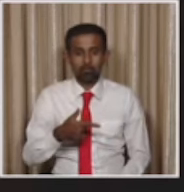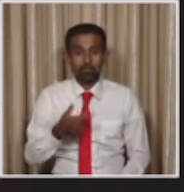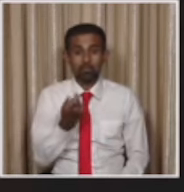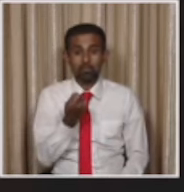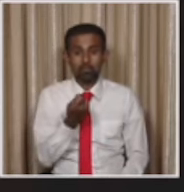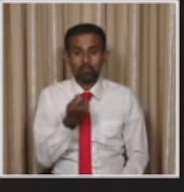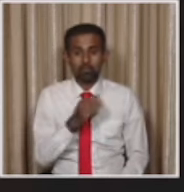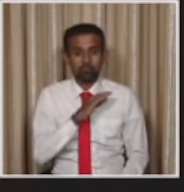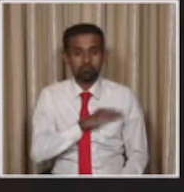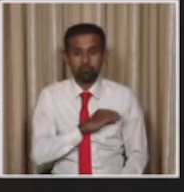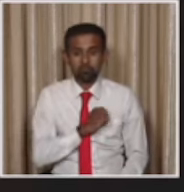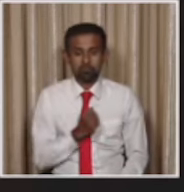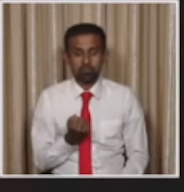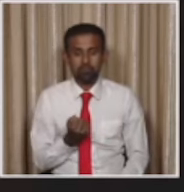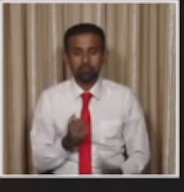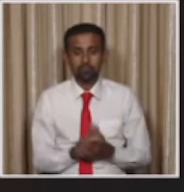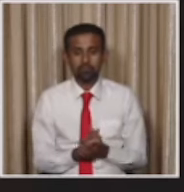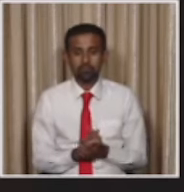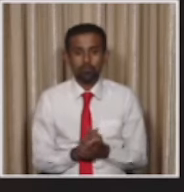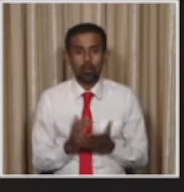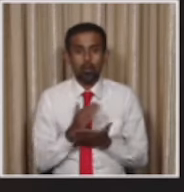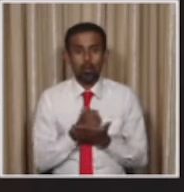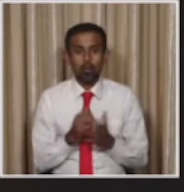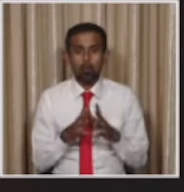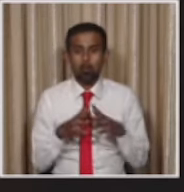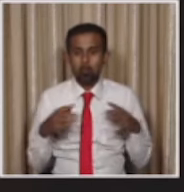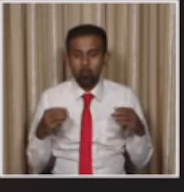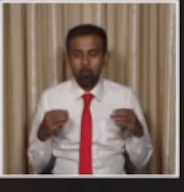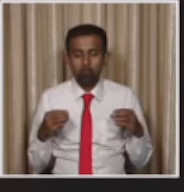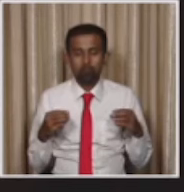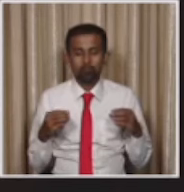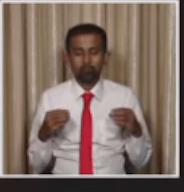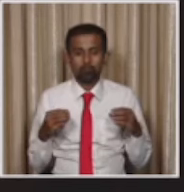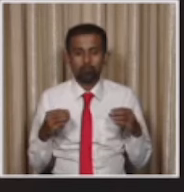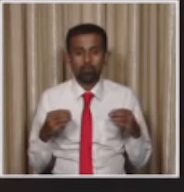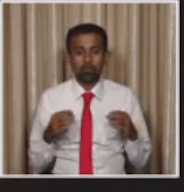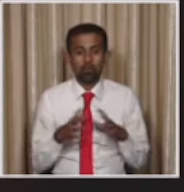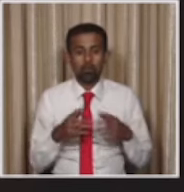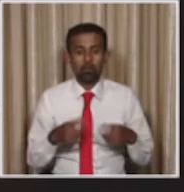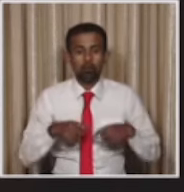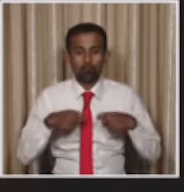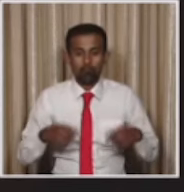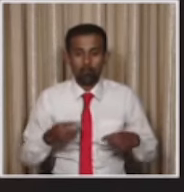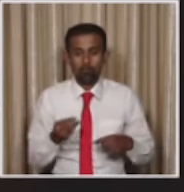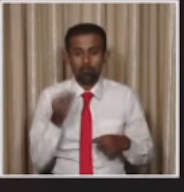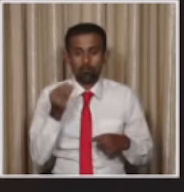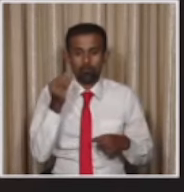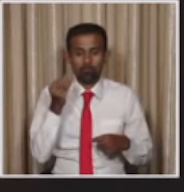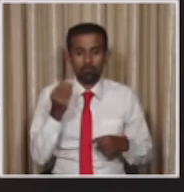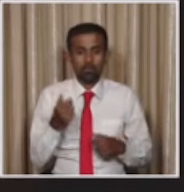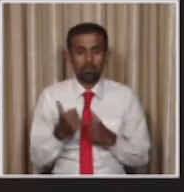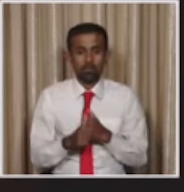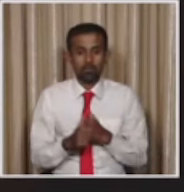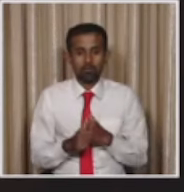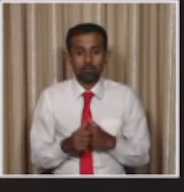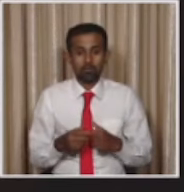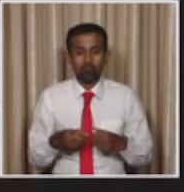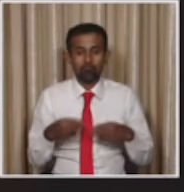දරා ගන්න බැරි වෙනකොට ඒ සියලුම බඩු භාණ්ඩයන්ගේ ඒ ප්‍රොඩක්ෂන් වියදම් වැඩි වෙනකොට නිෂ්පාදන වියදම් වැඩි